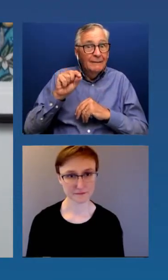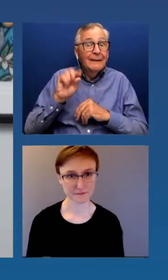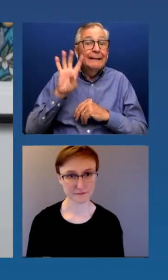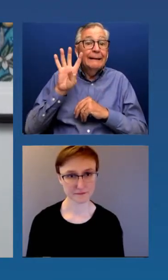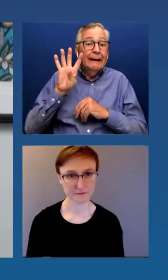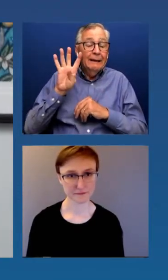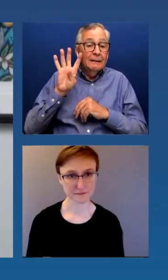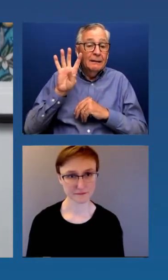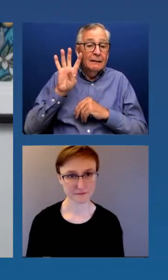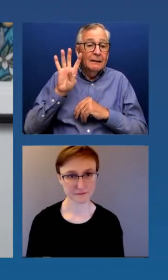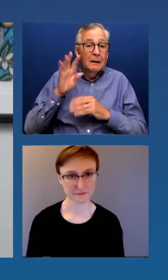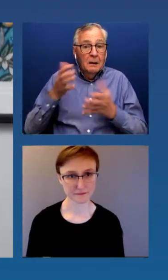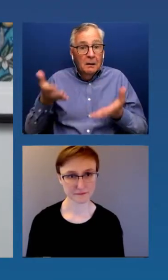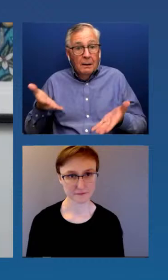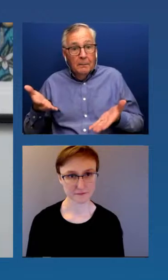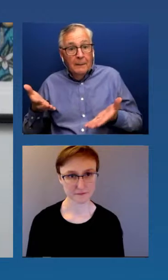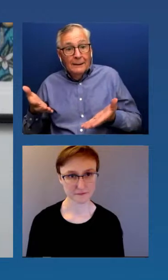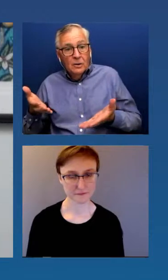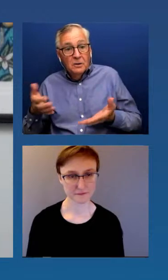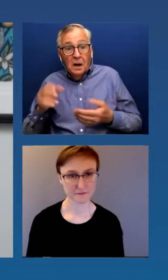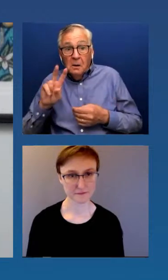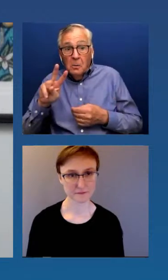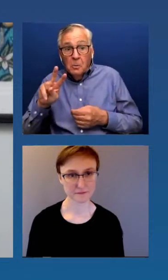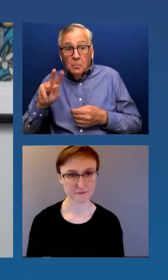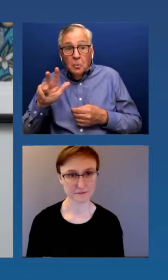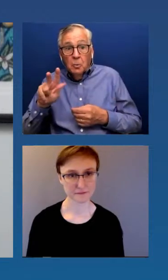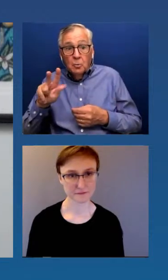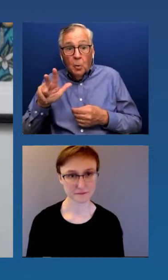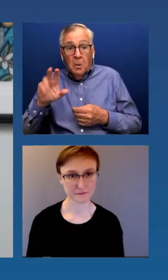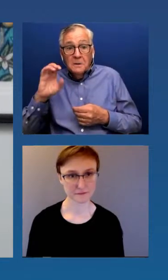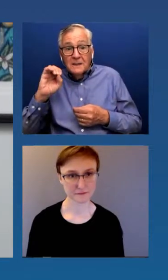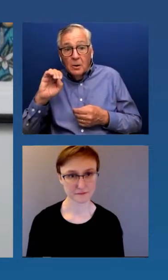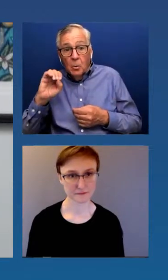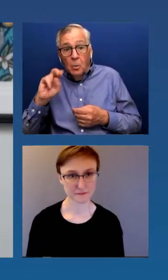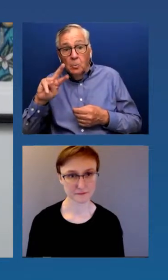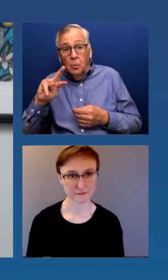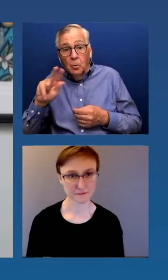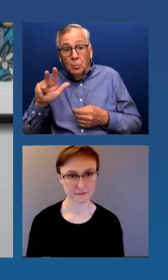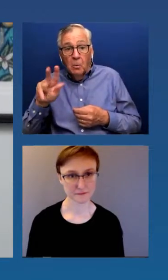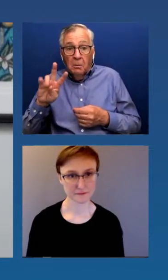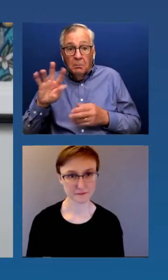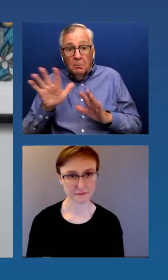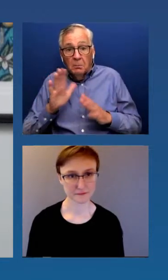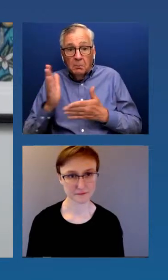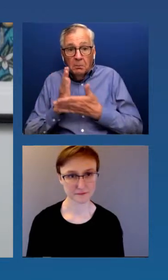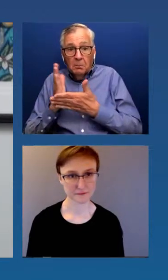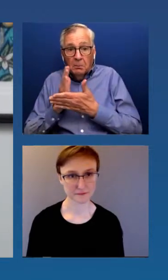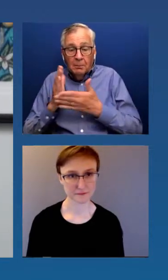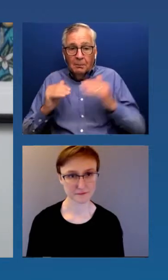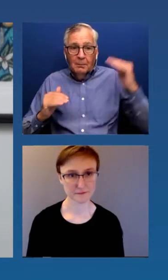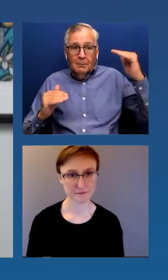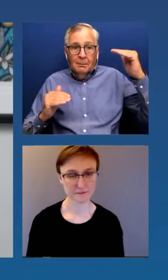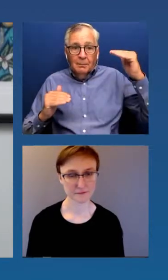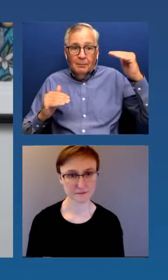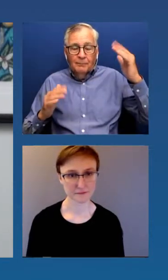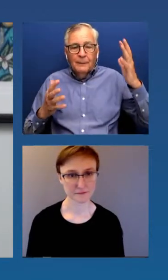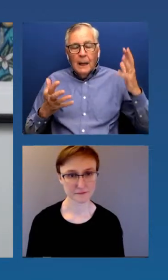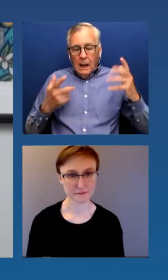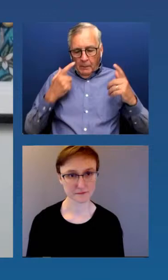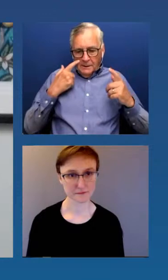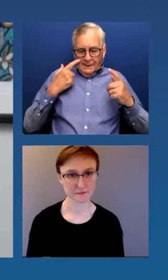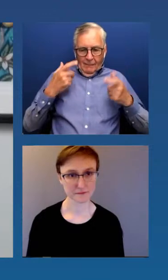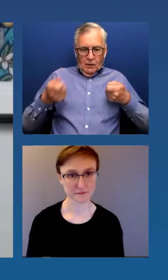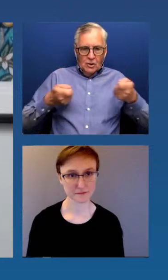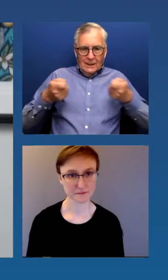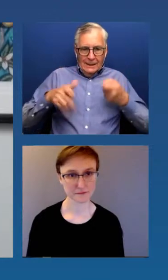124. Maintenant, c'est 2, 3, 0, 1, 2, 3. Et on peut gérer la situation si